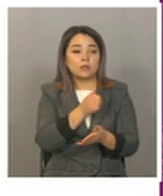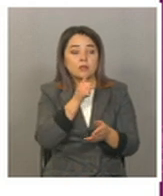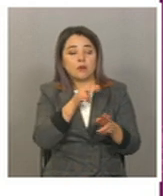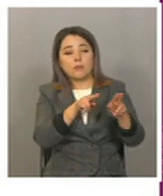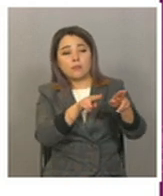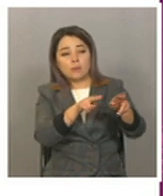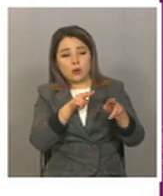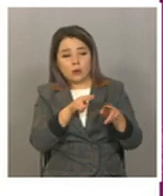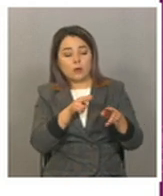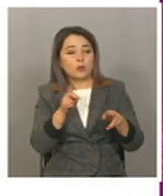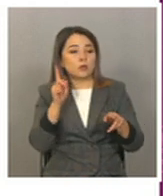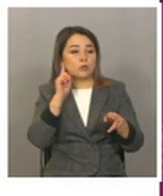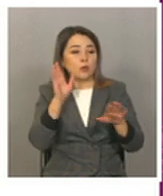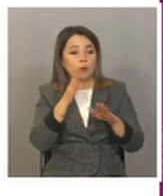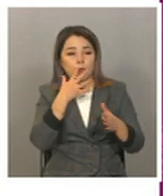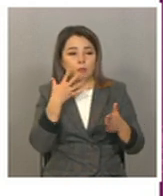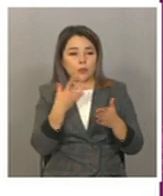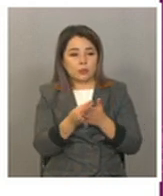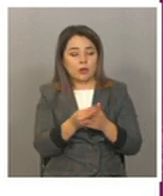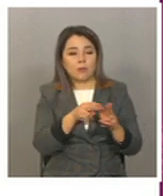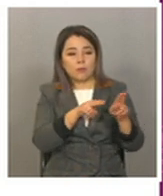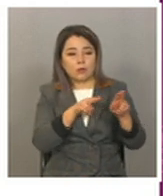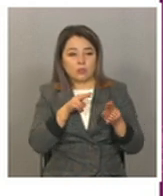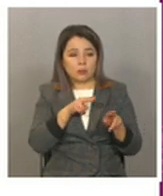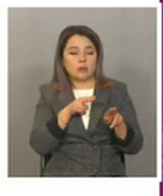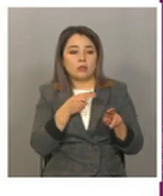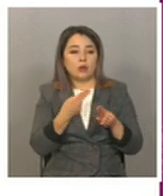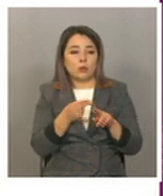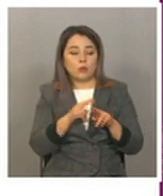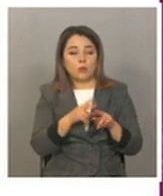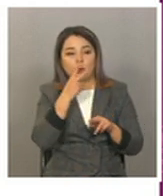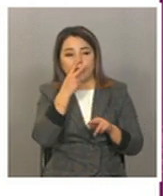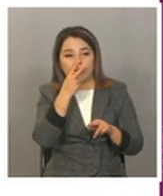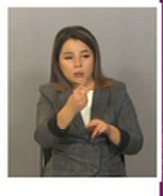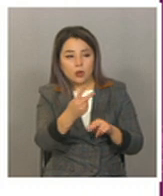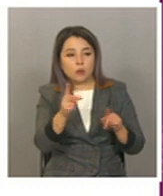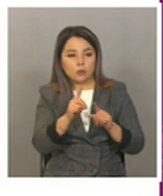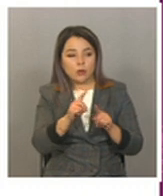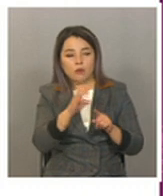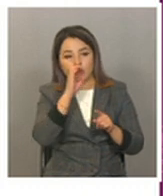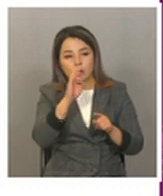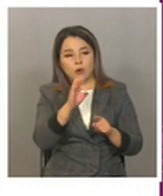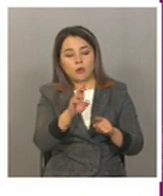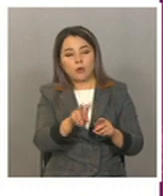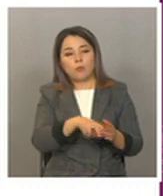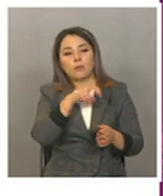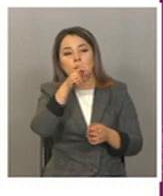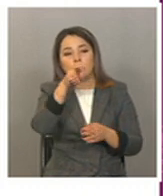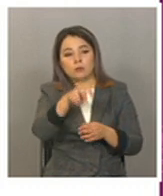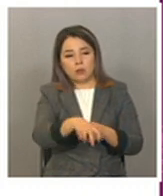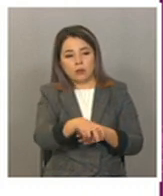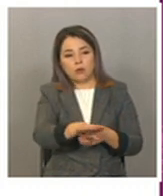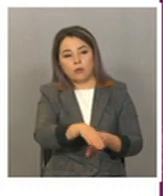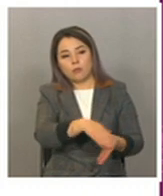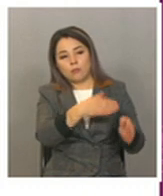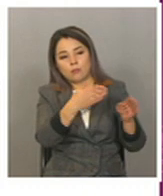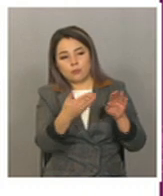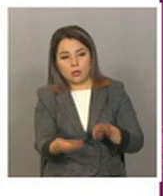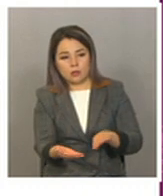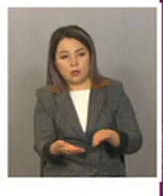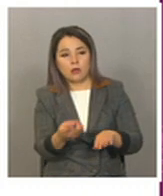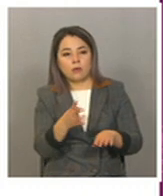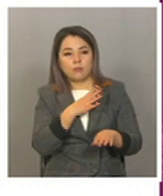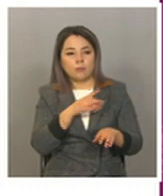и даже не услышал собственного выстрела, а только увидел, как волчица подпрыгнула и завалилась на бок.